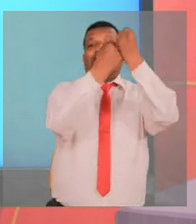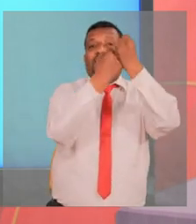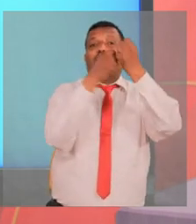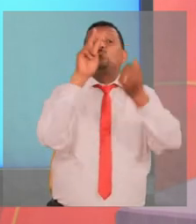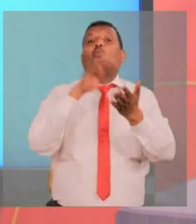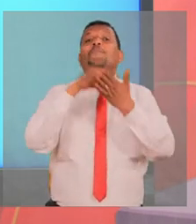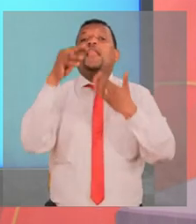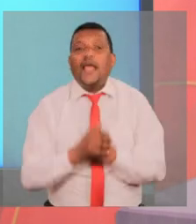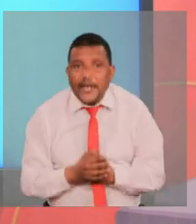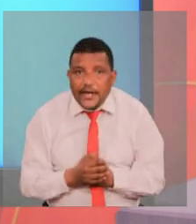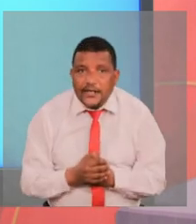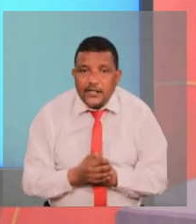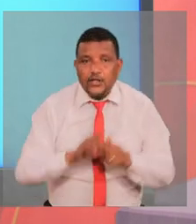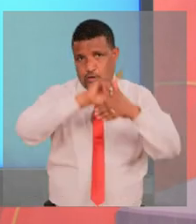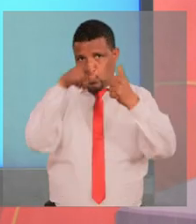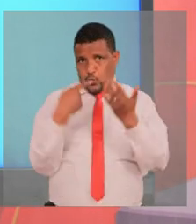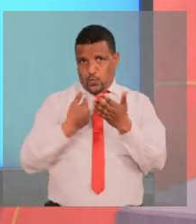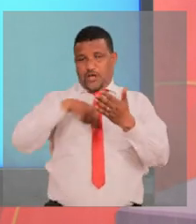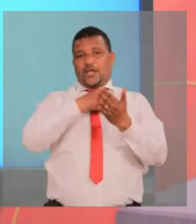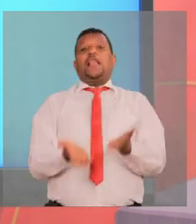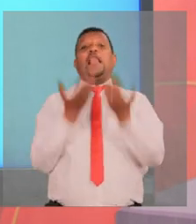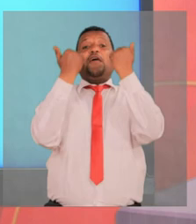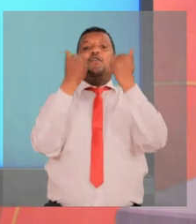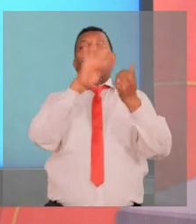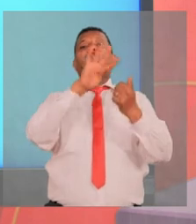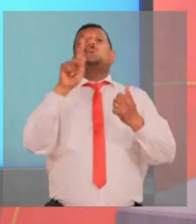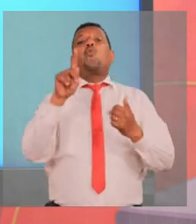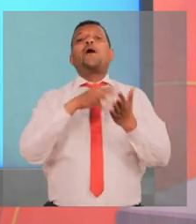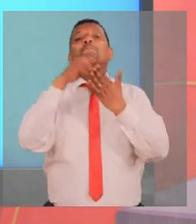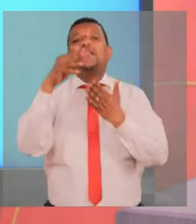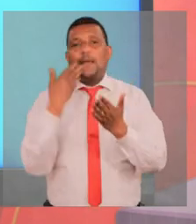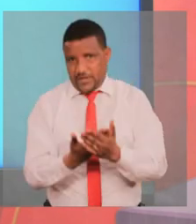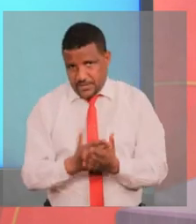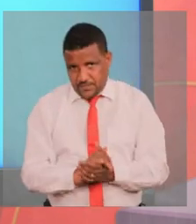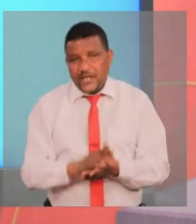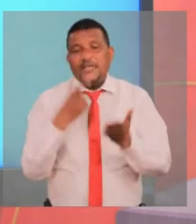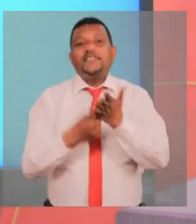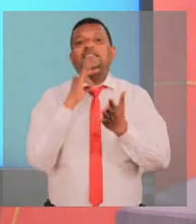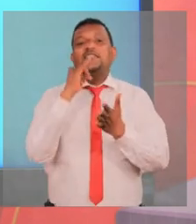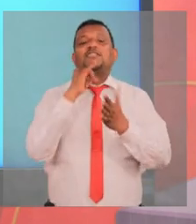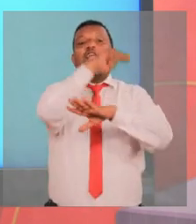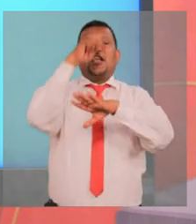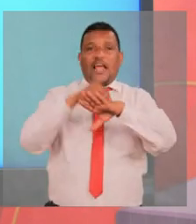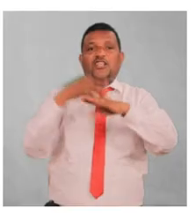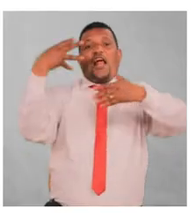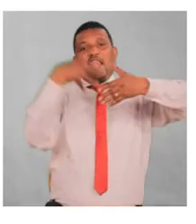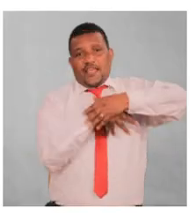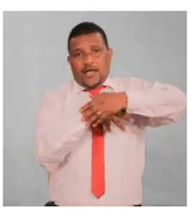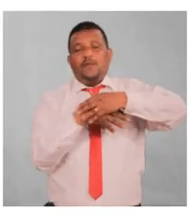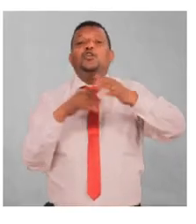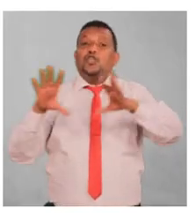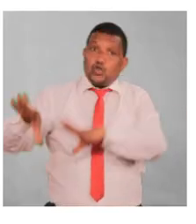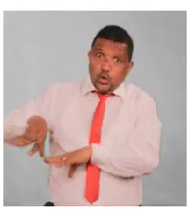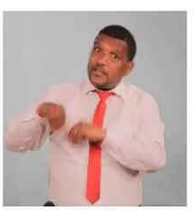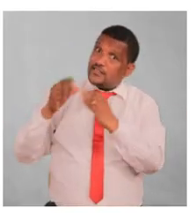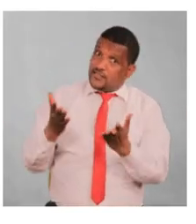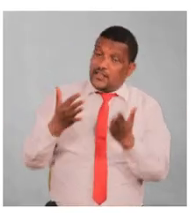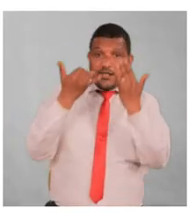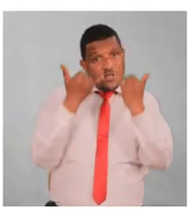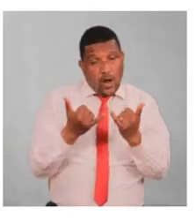मिलियन सॉल्व विलियम दिस इज द नेशनल स्टूडेंट्स